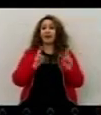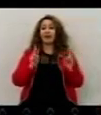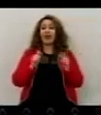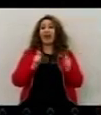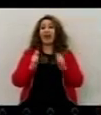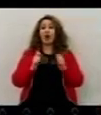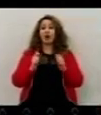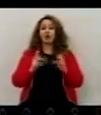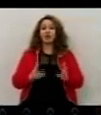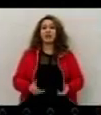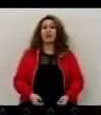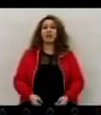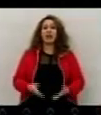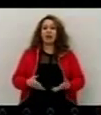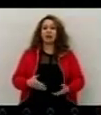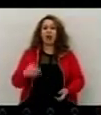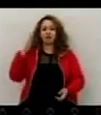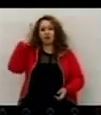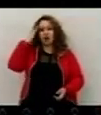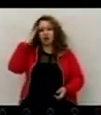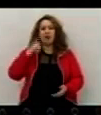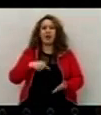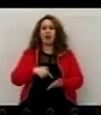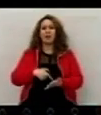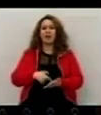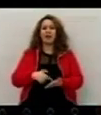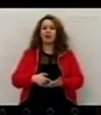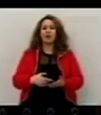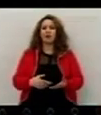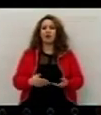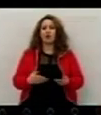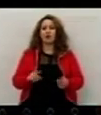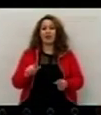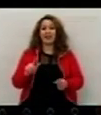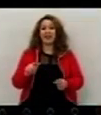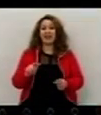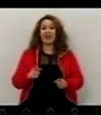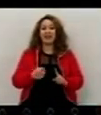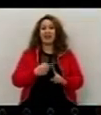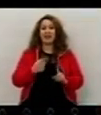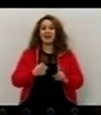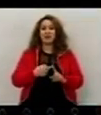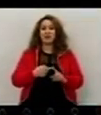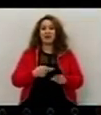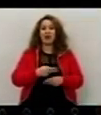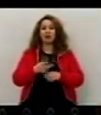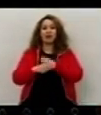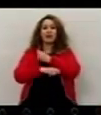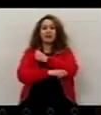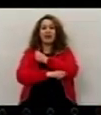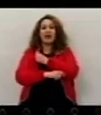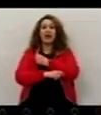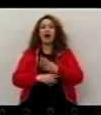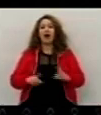الوطنية. إننا على يقين بأن المناطق الصحراوية بما تزخر به من ثروات وإمكانيات وما تكتسبه